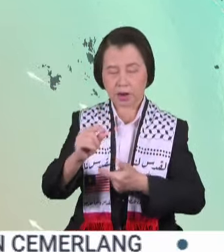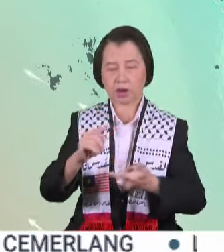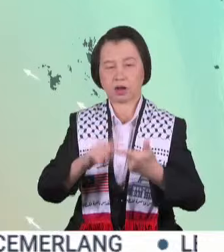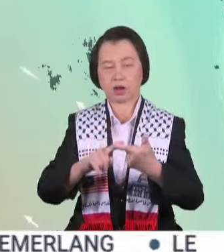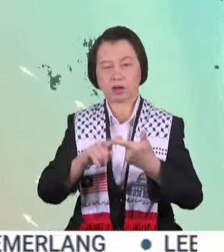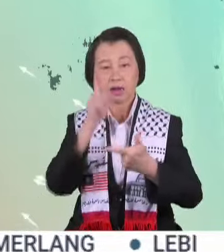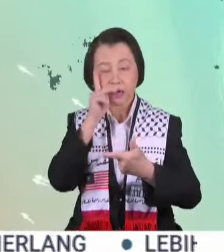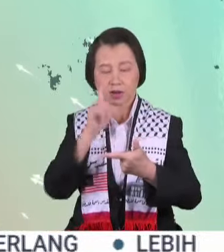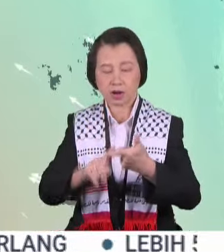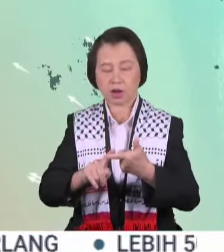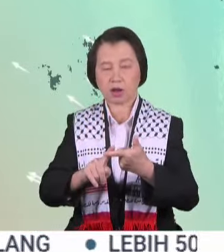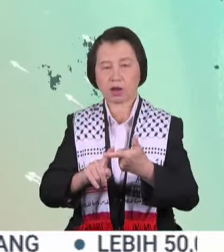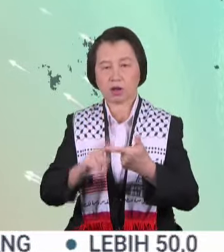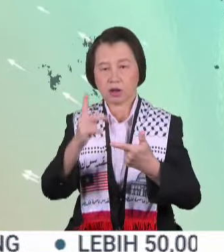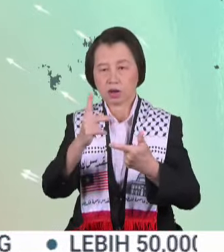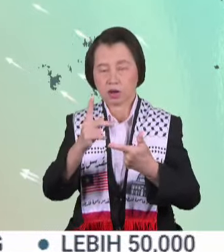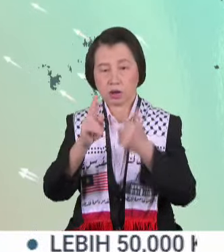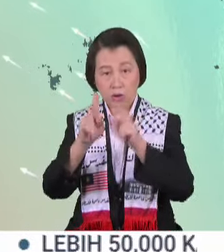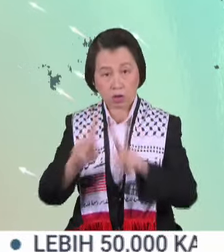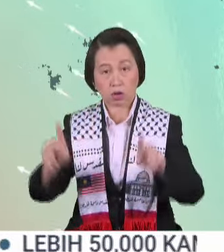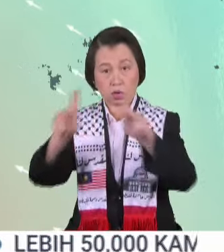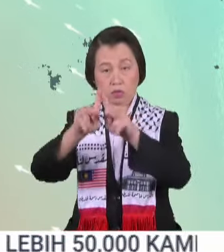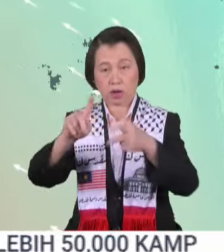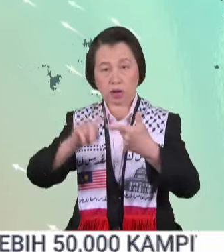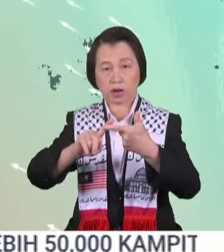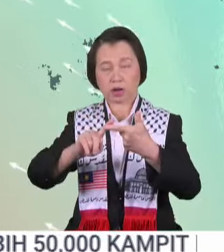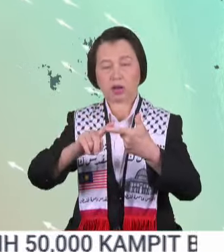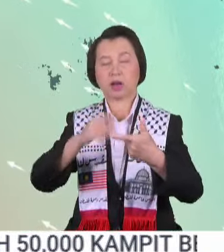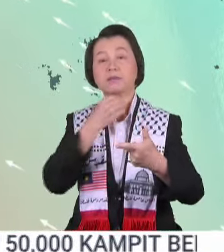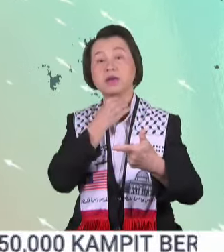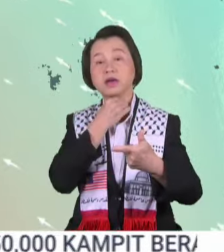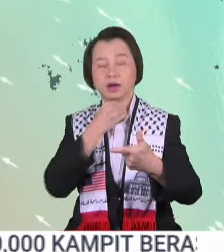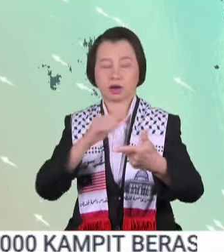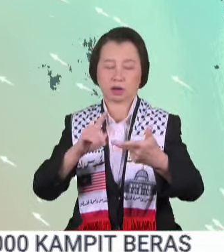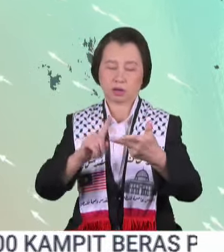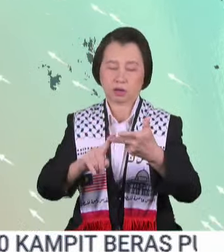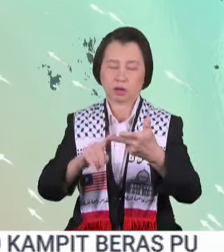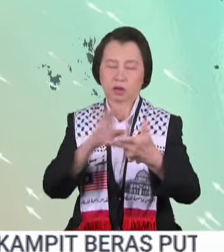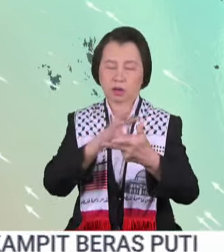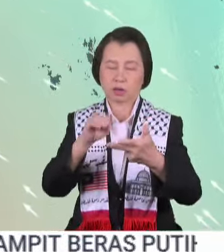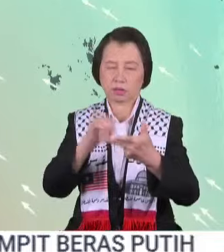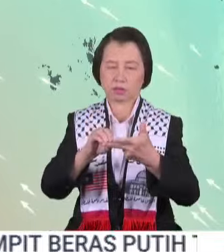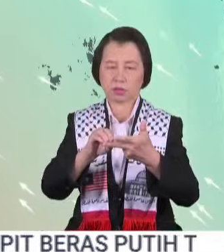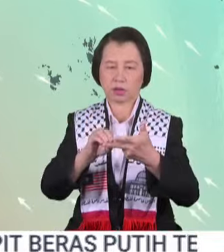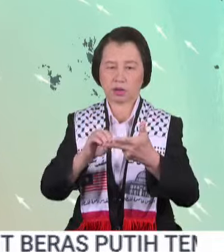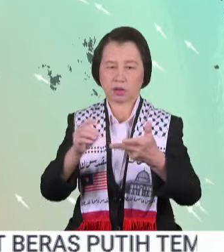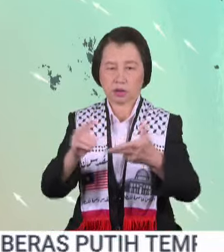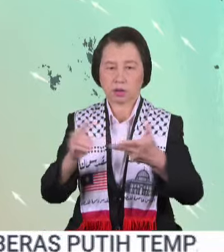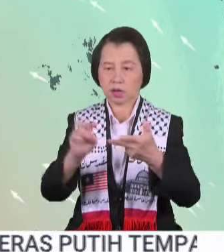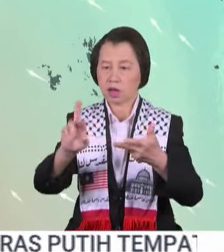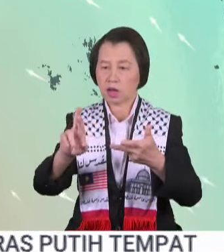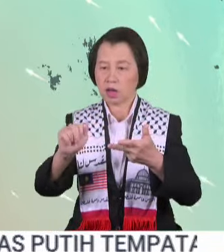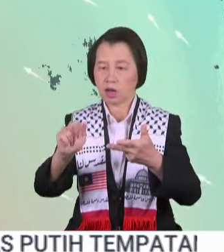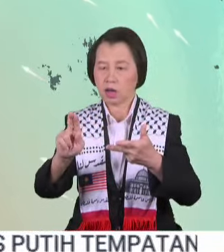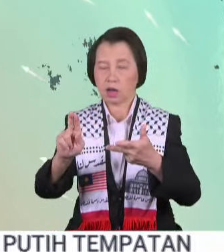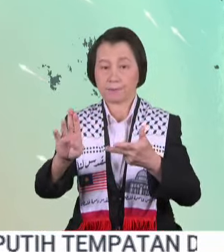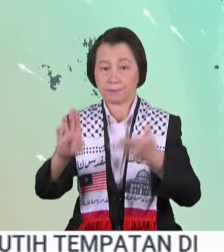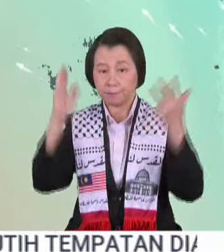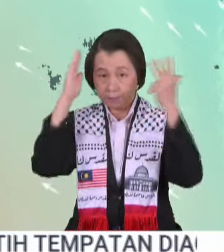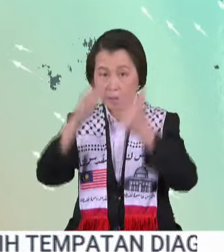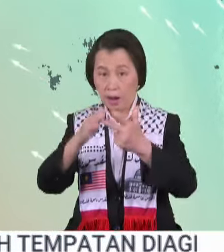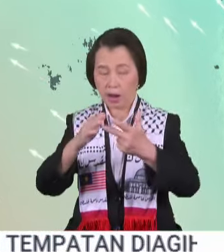di negeri Kedah, juga melibatkan Kuala Kangsar dan Hulu Perak di negeri Perak, juga melibatkan daerah Raub di negeri